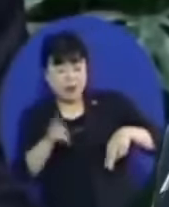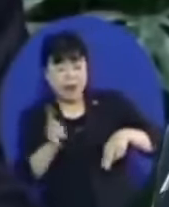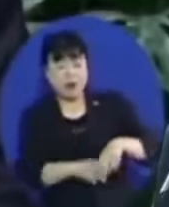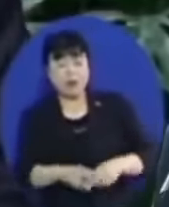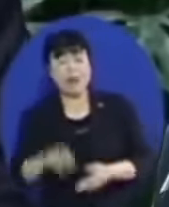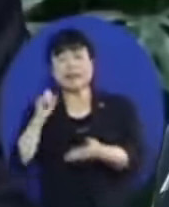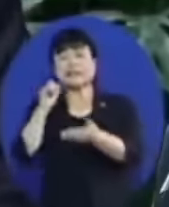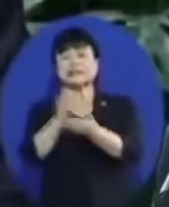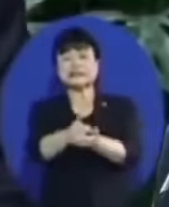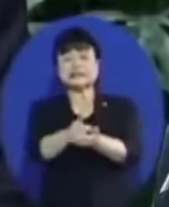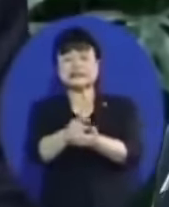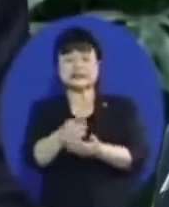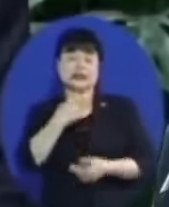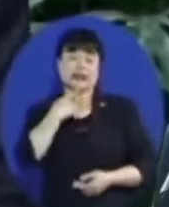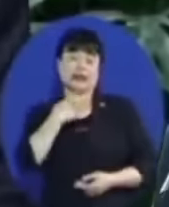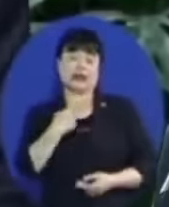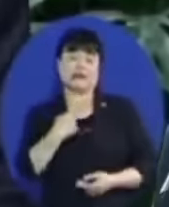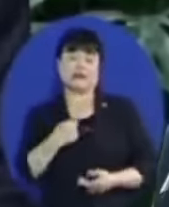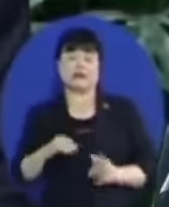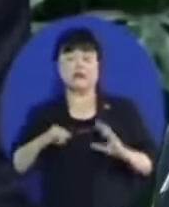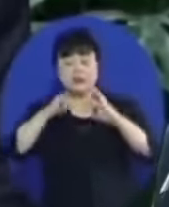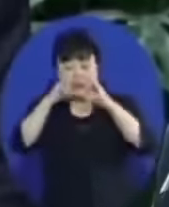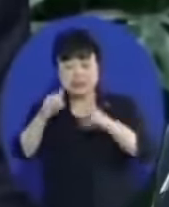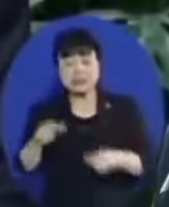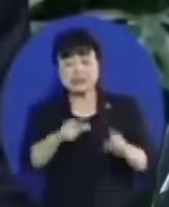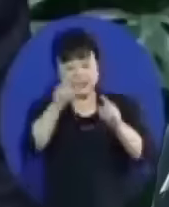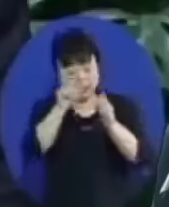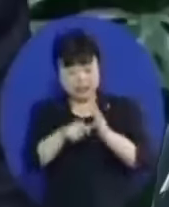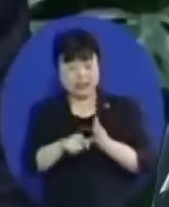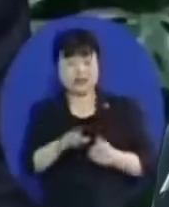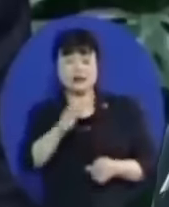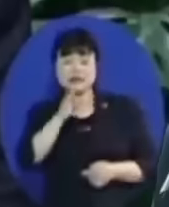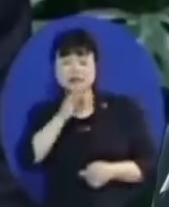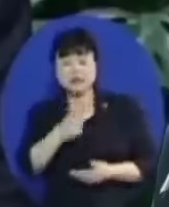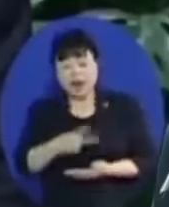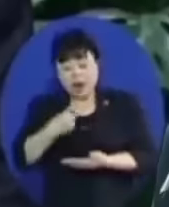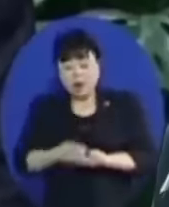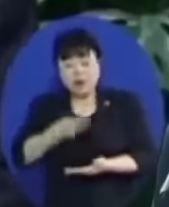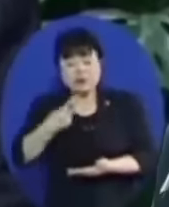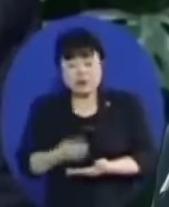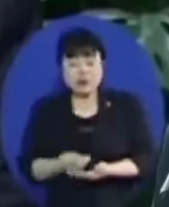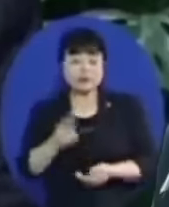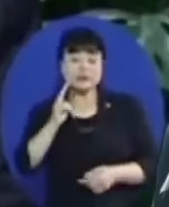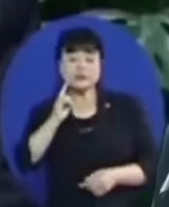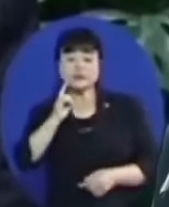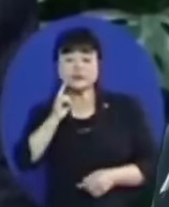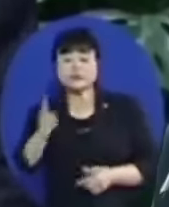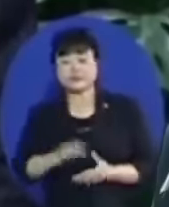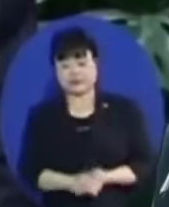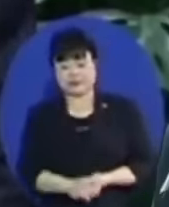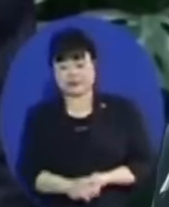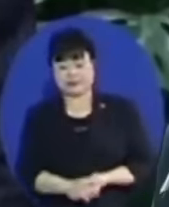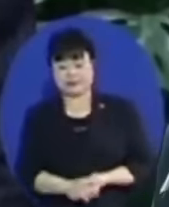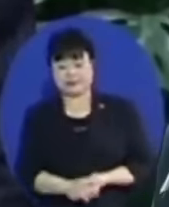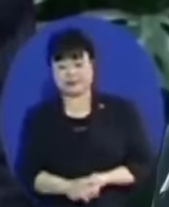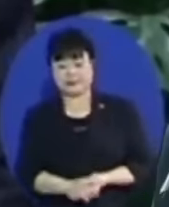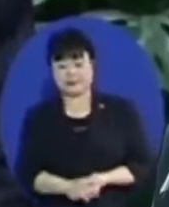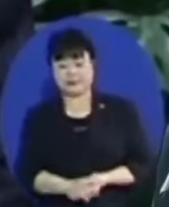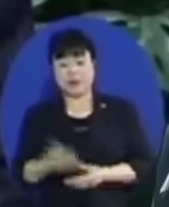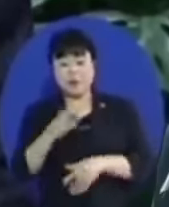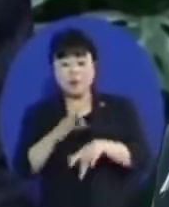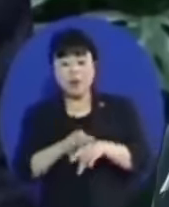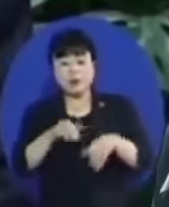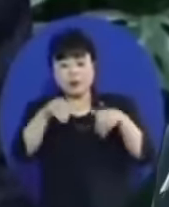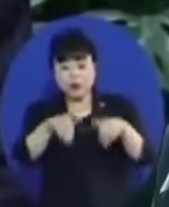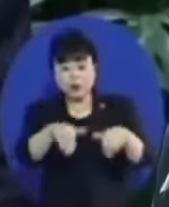발길로 채이기도 하고 이 세상에서 살아남기 위해서 몸부림은 가혹한 것입니다. 육체